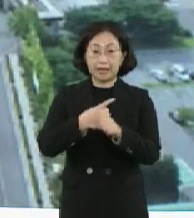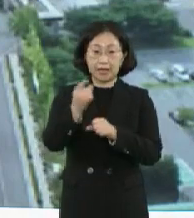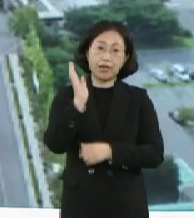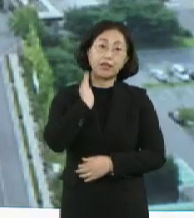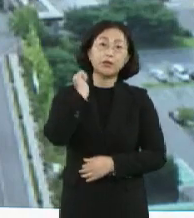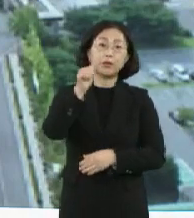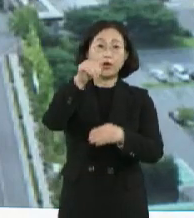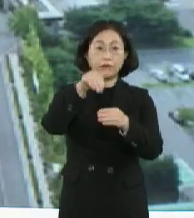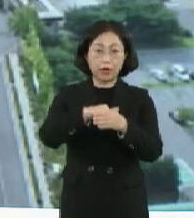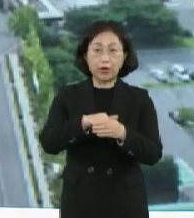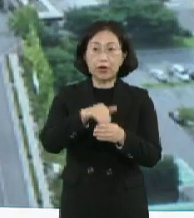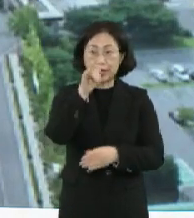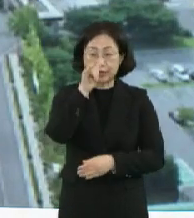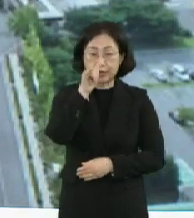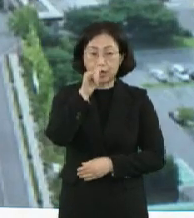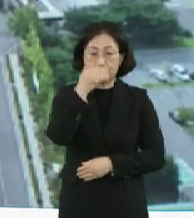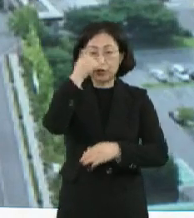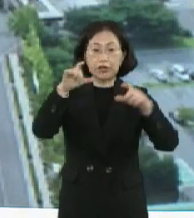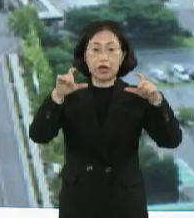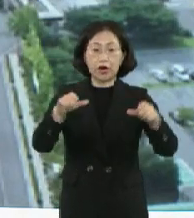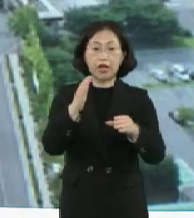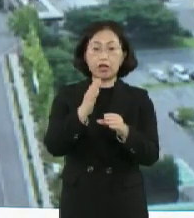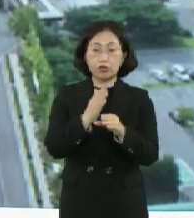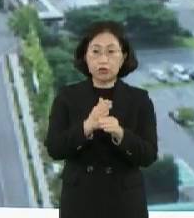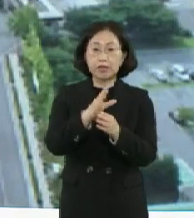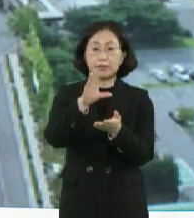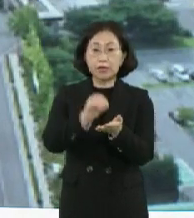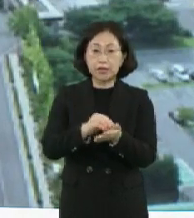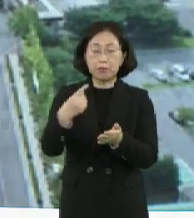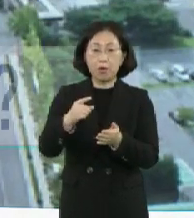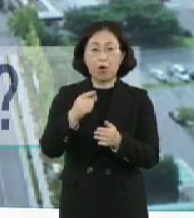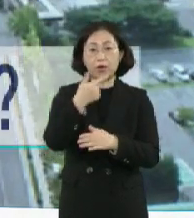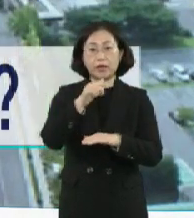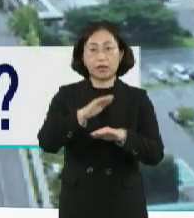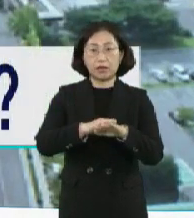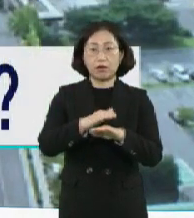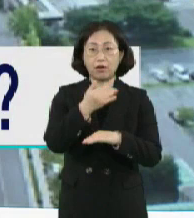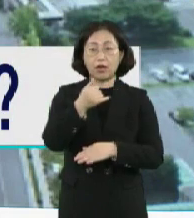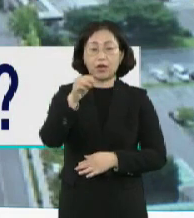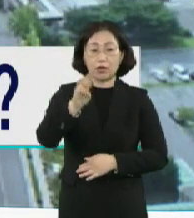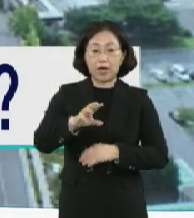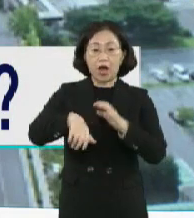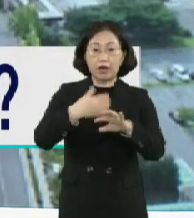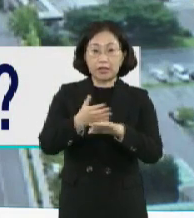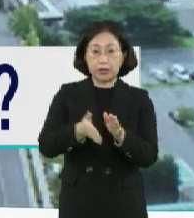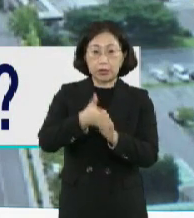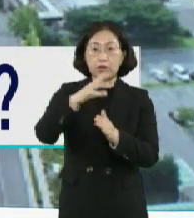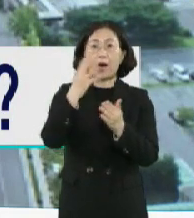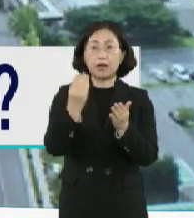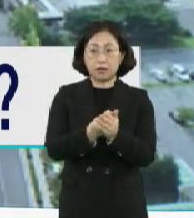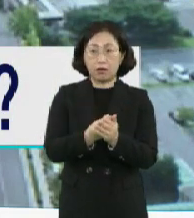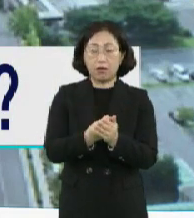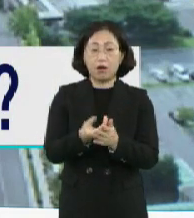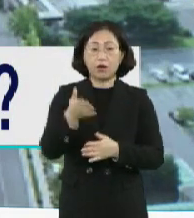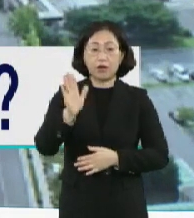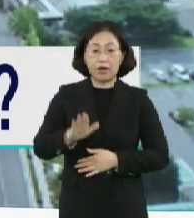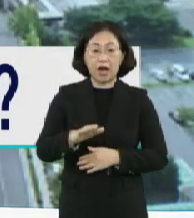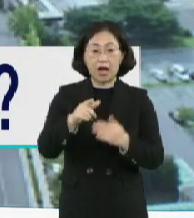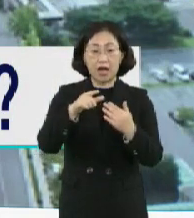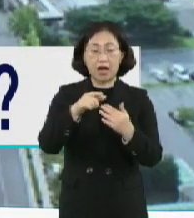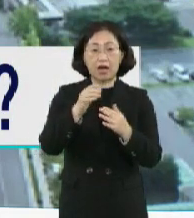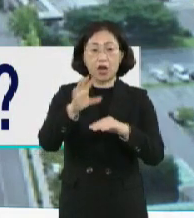내년 대선에서 충청권 핵심 현안 2 대전충남 혁신도시 완성입니다 그런데 대전 충남은 혁신도시로 만